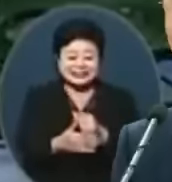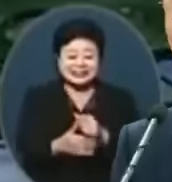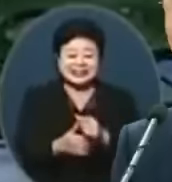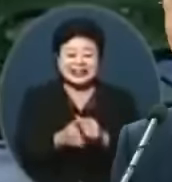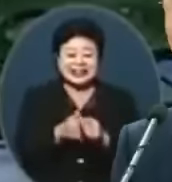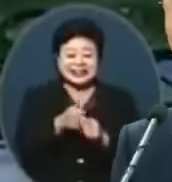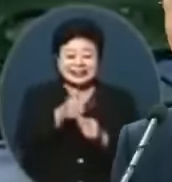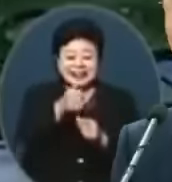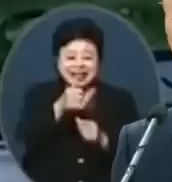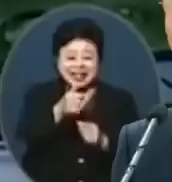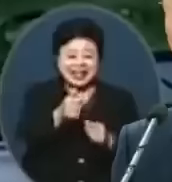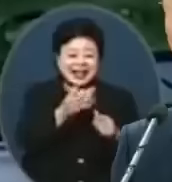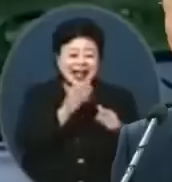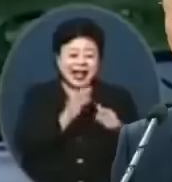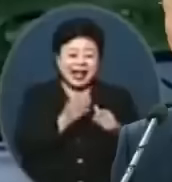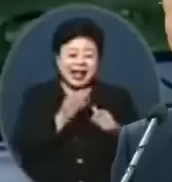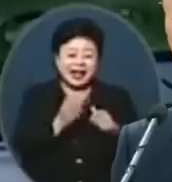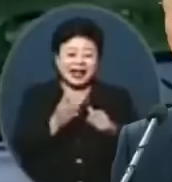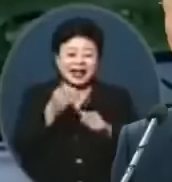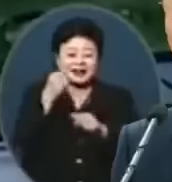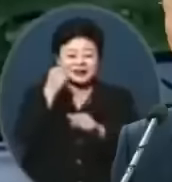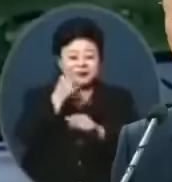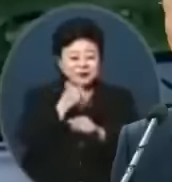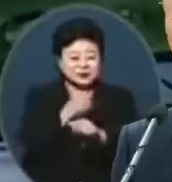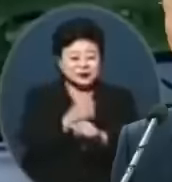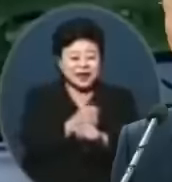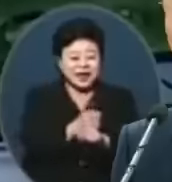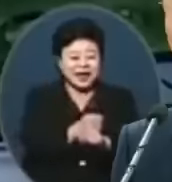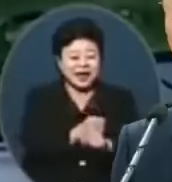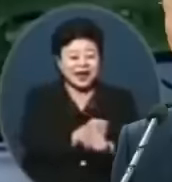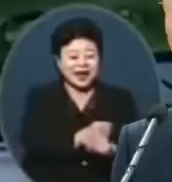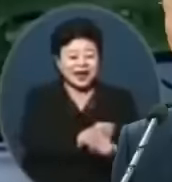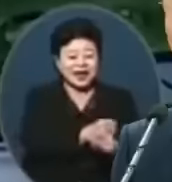강건하기를 내가